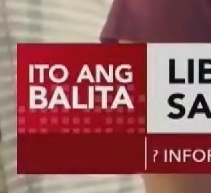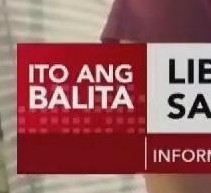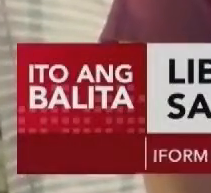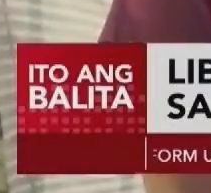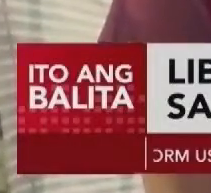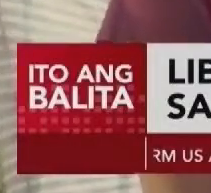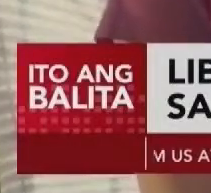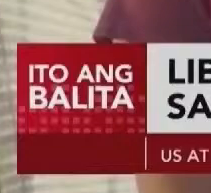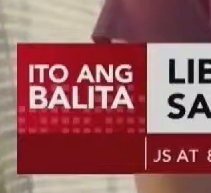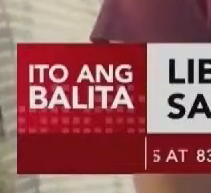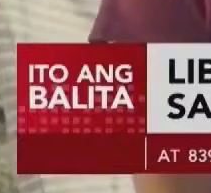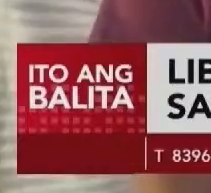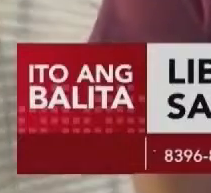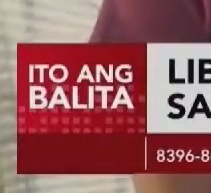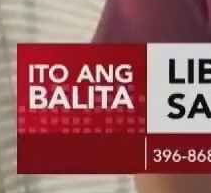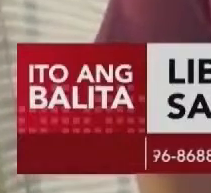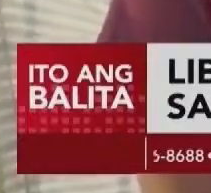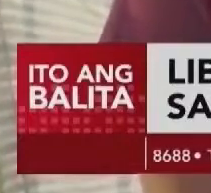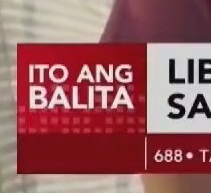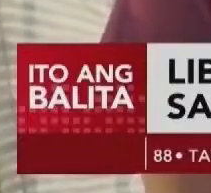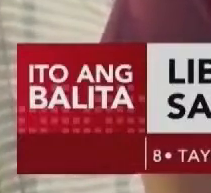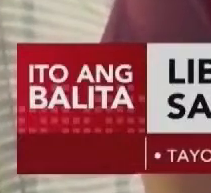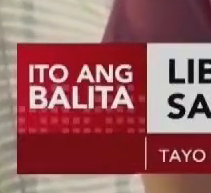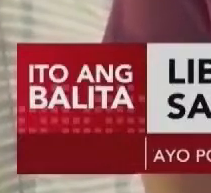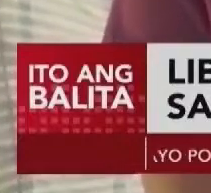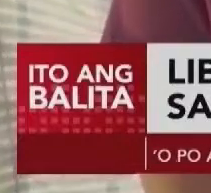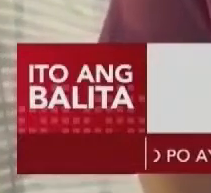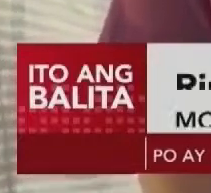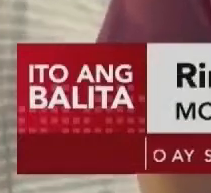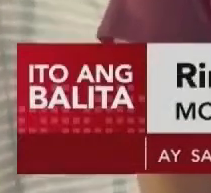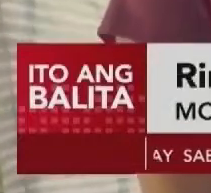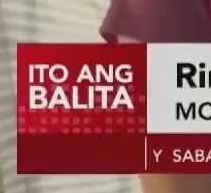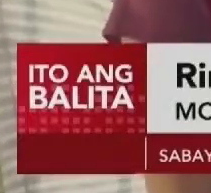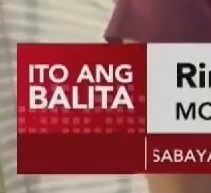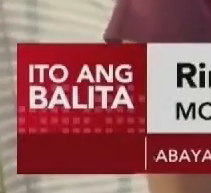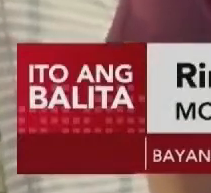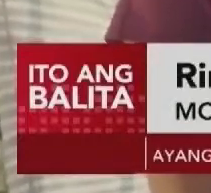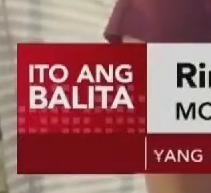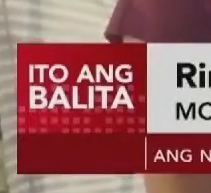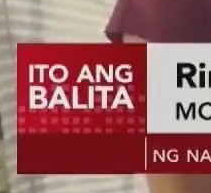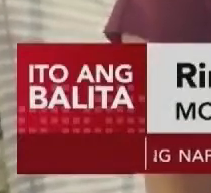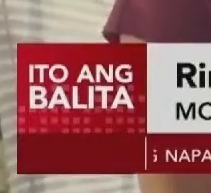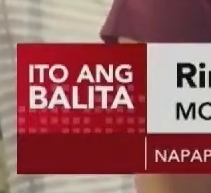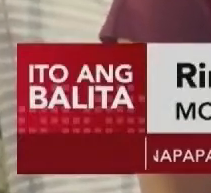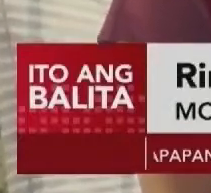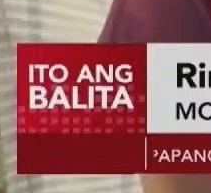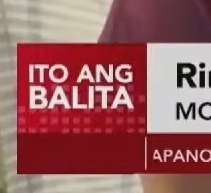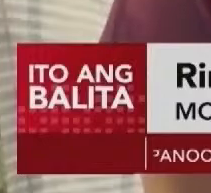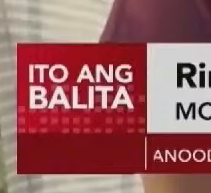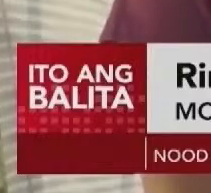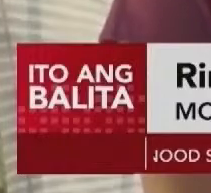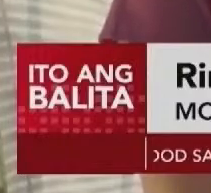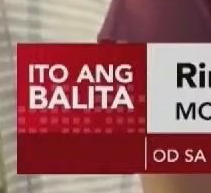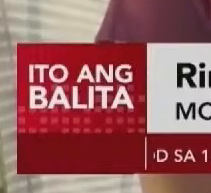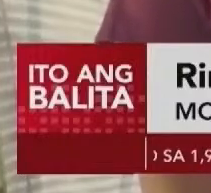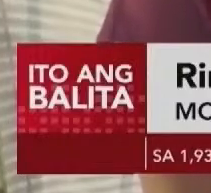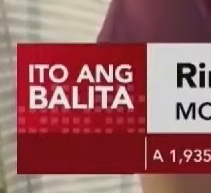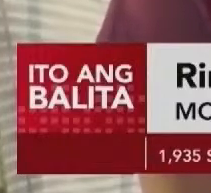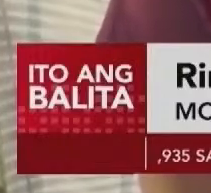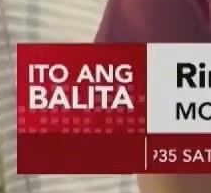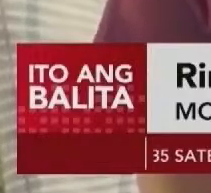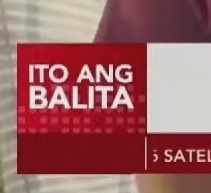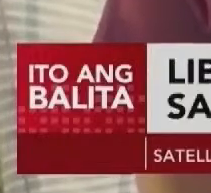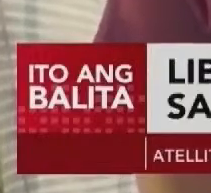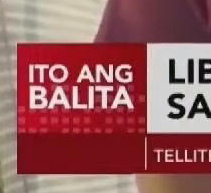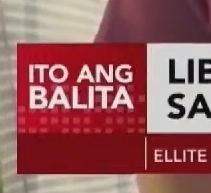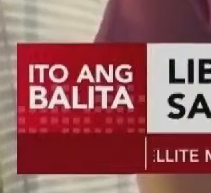Ay opo sir, kapos po kami, kailangan din yung manghingi ng tulong sa magulang kasi yung 3 days o ano lang po, tama